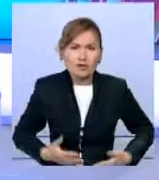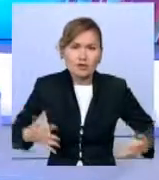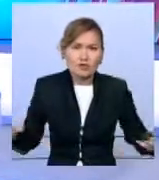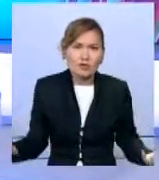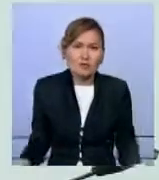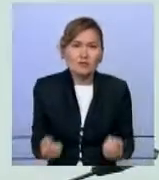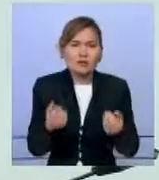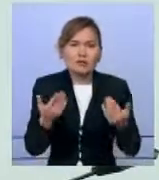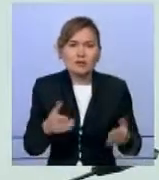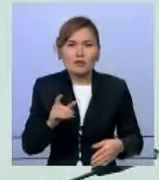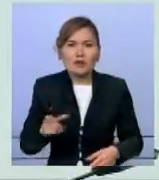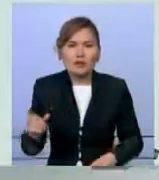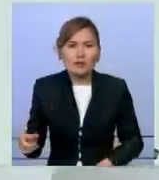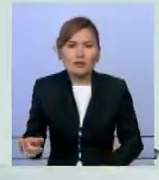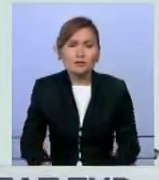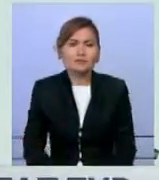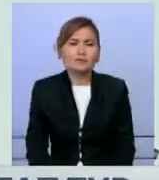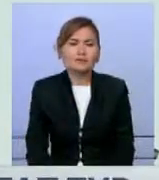етті.